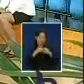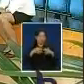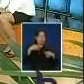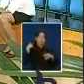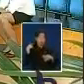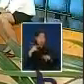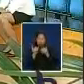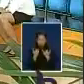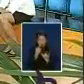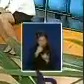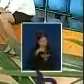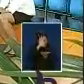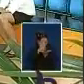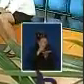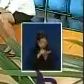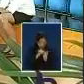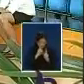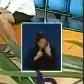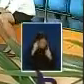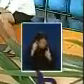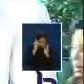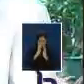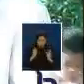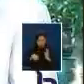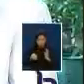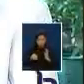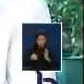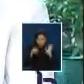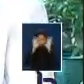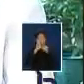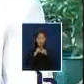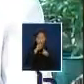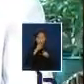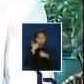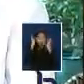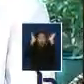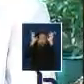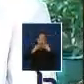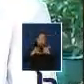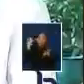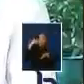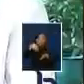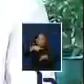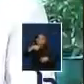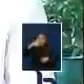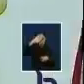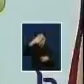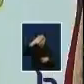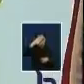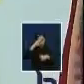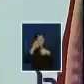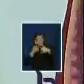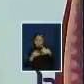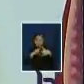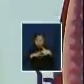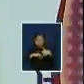เลขที่เรามีอยู่เวลานี้ที่เรามีการประชาสัมพันธ์ว่าหากพบอาการเจ็บป่วยของลูกเนี่ยให้มาพบหมอเนี่ยมันจะเป็นเรื่องที่ดี